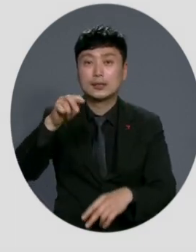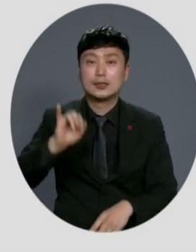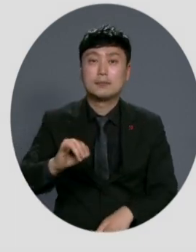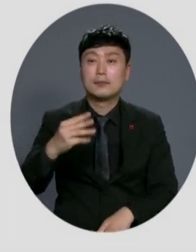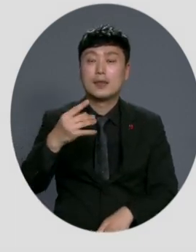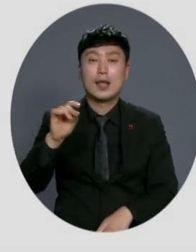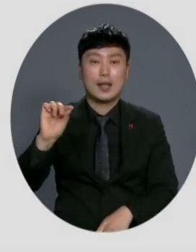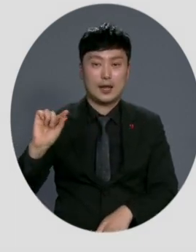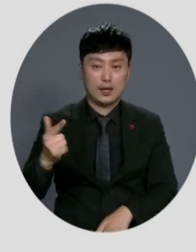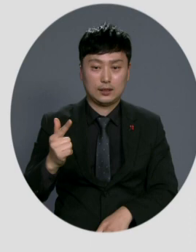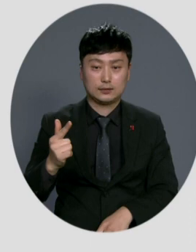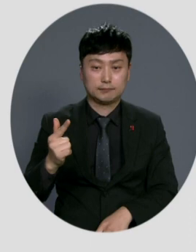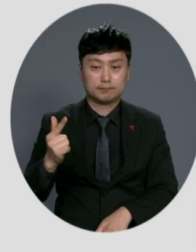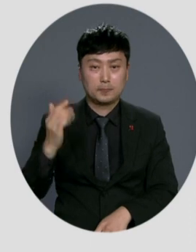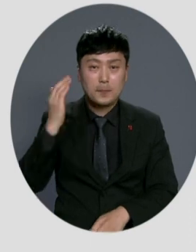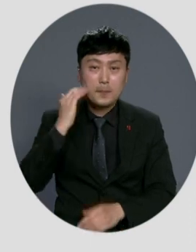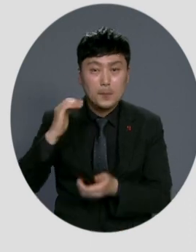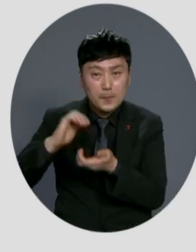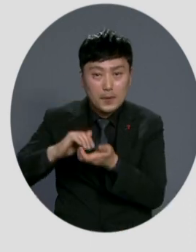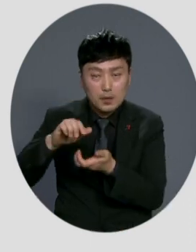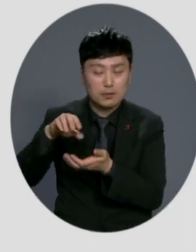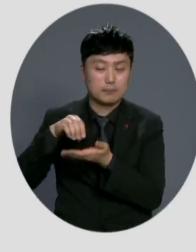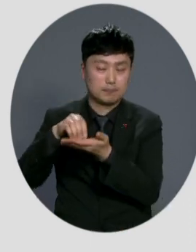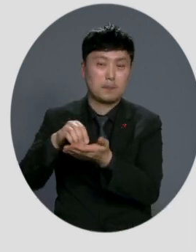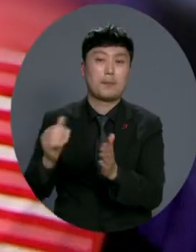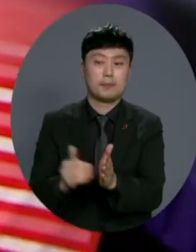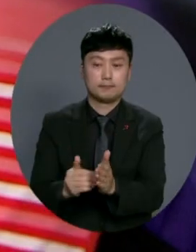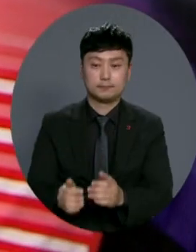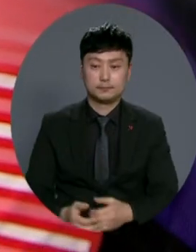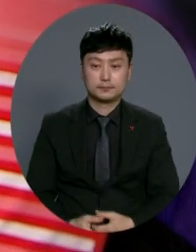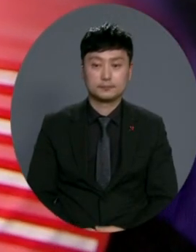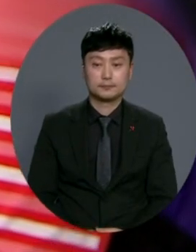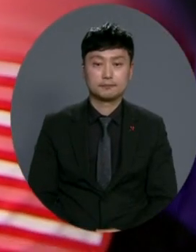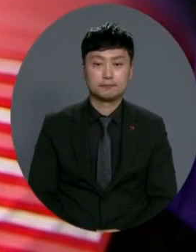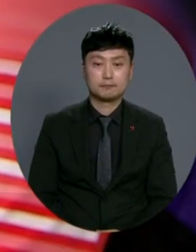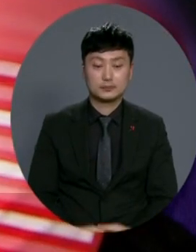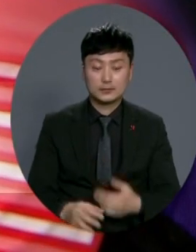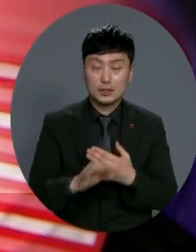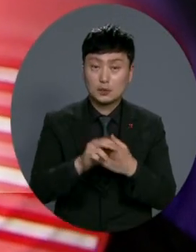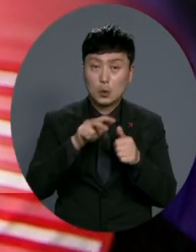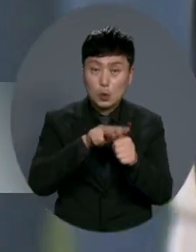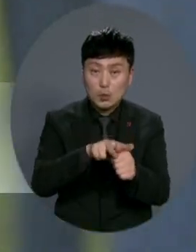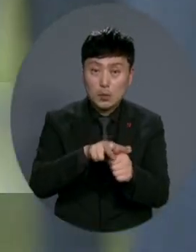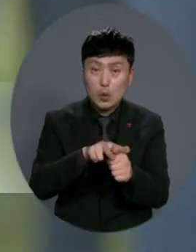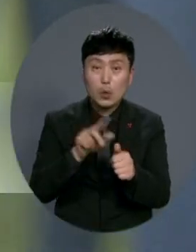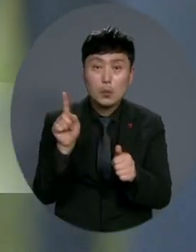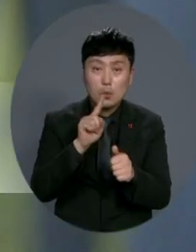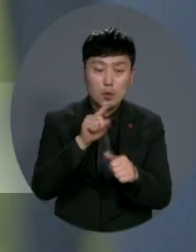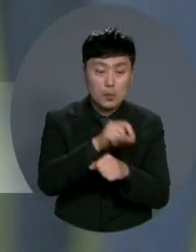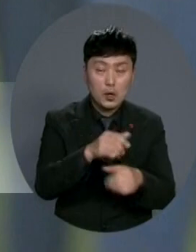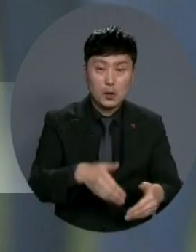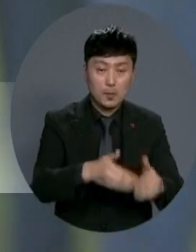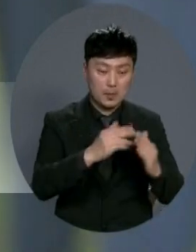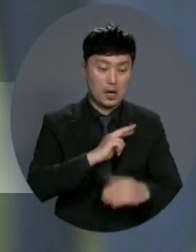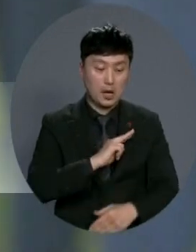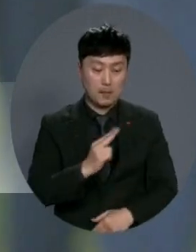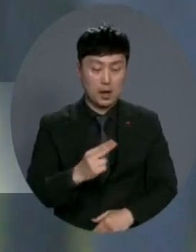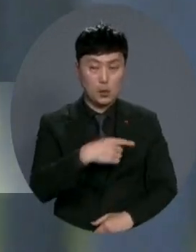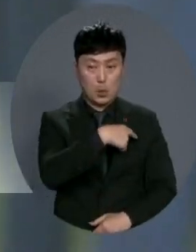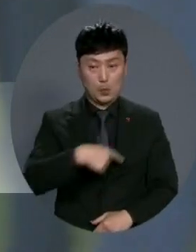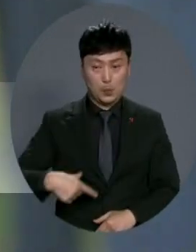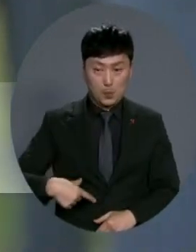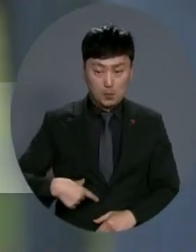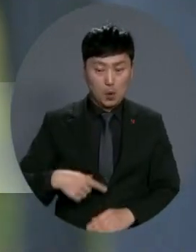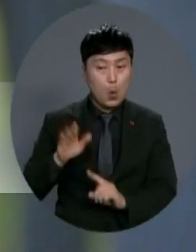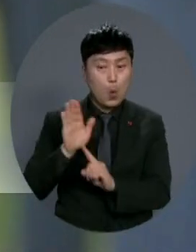청와대 선임 행정관이 먼저 등록을 마쳤습니다 예비 후보자는 선거 사무소와 명암 어깨띠